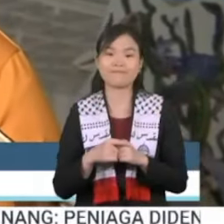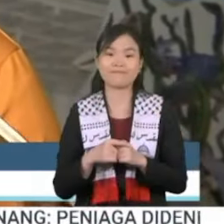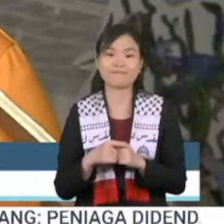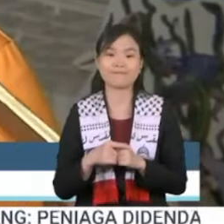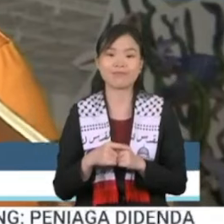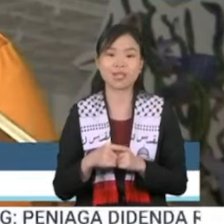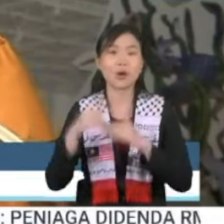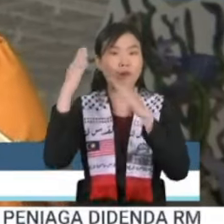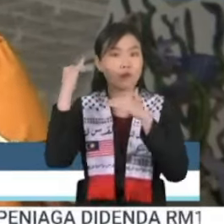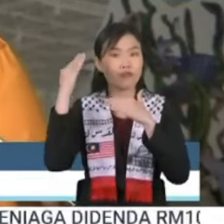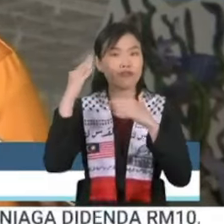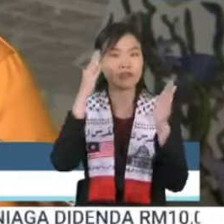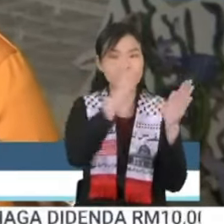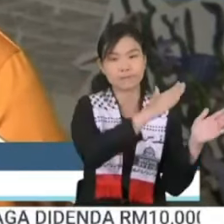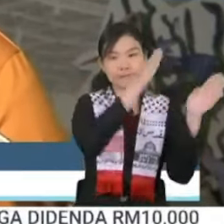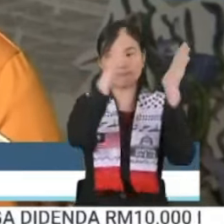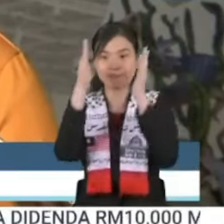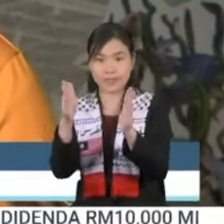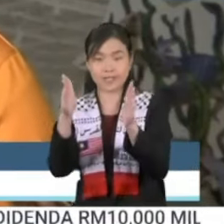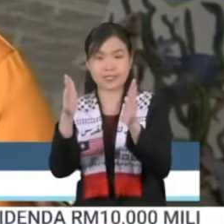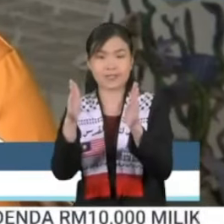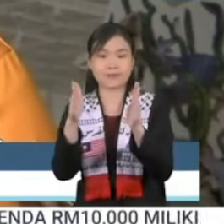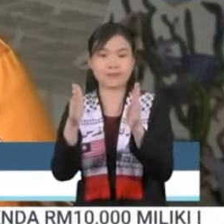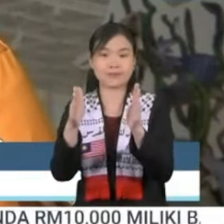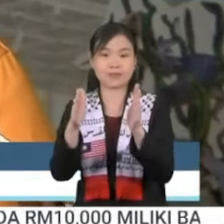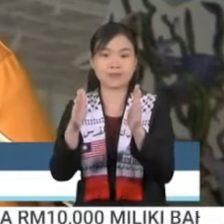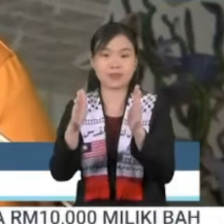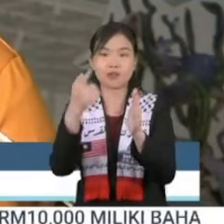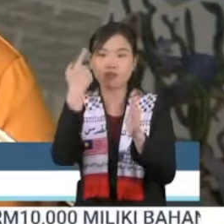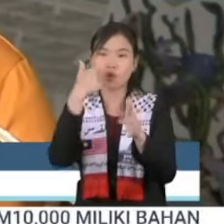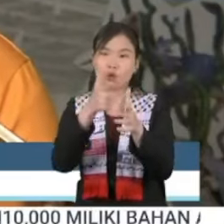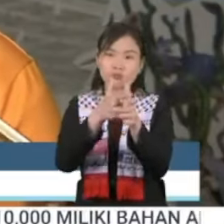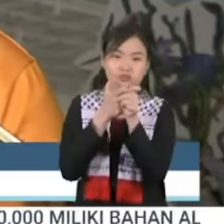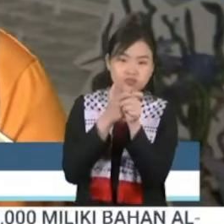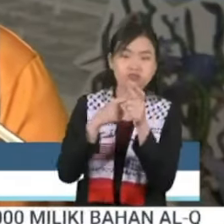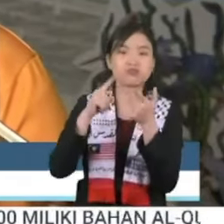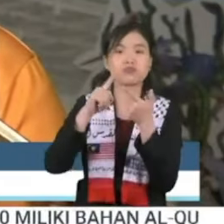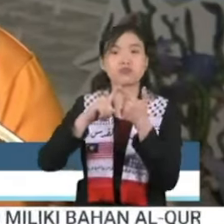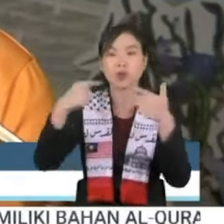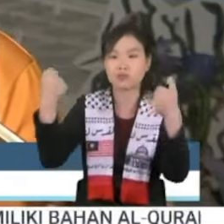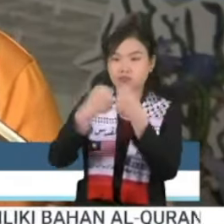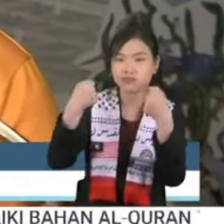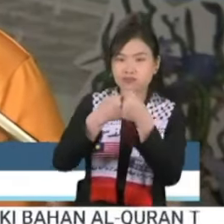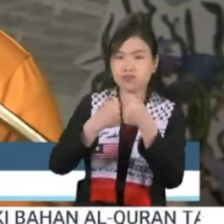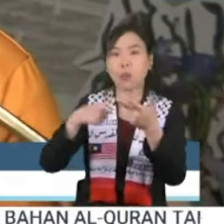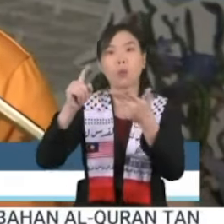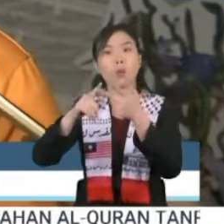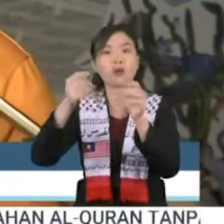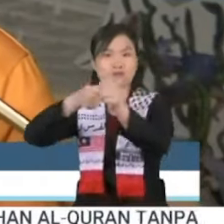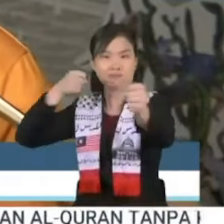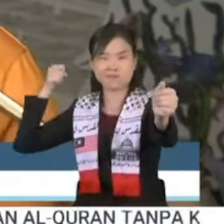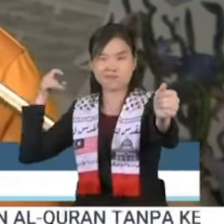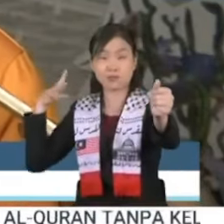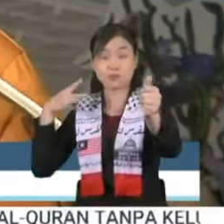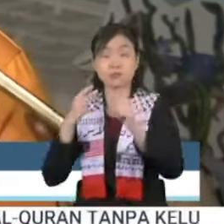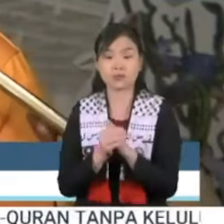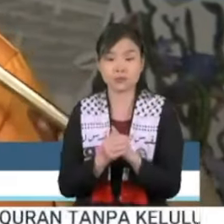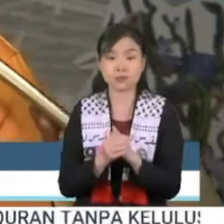insyaAllah untuk fasa seterusnya untuk olahraga dan juga sukan tempur dan juga memanah, kita